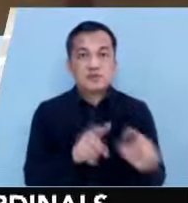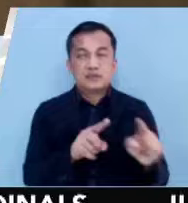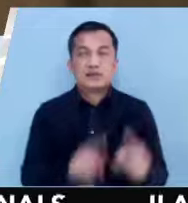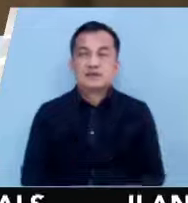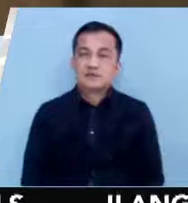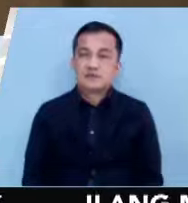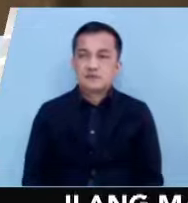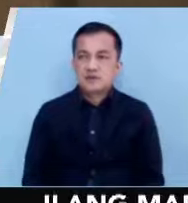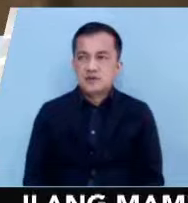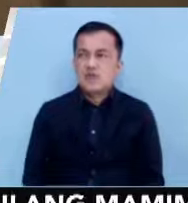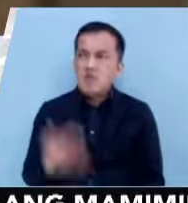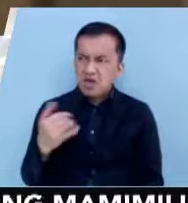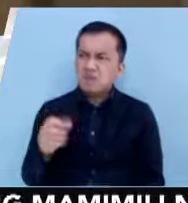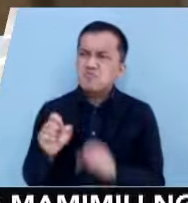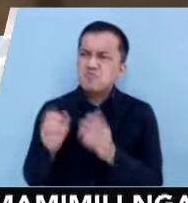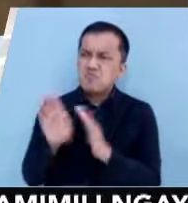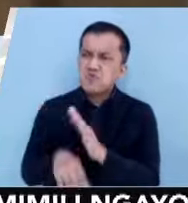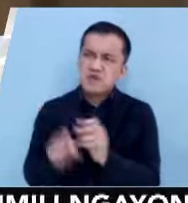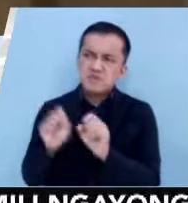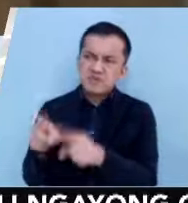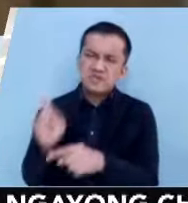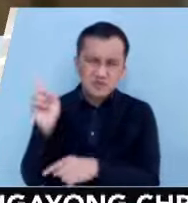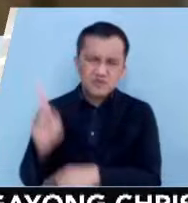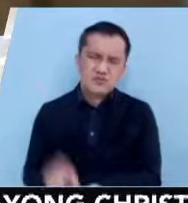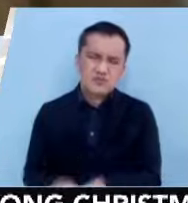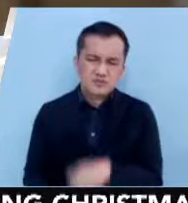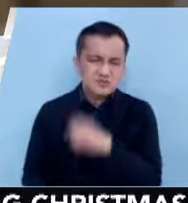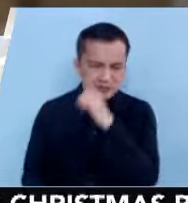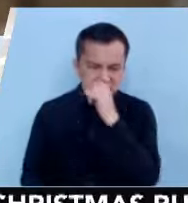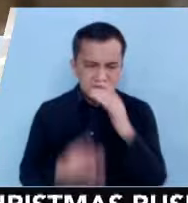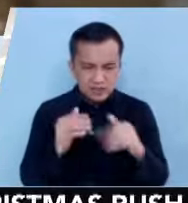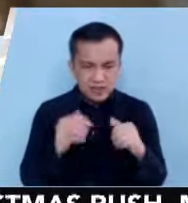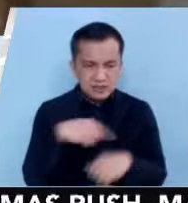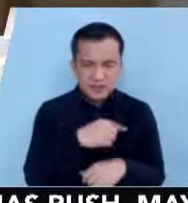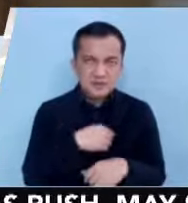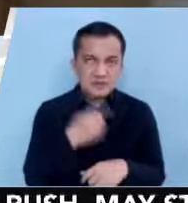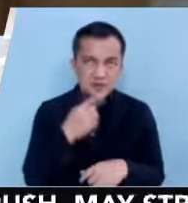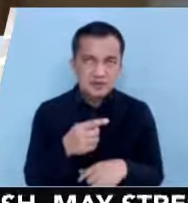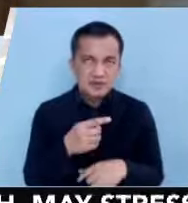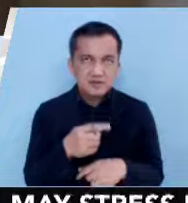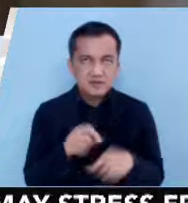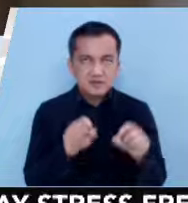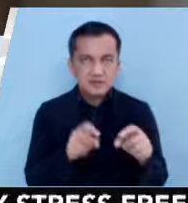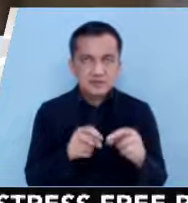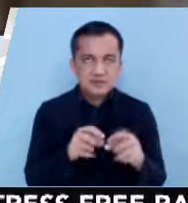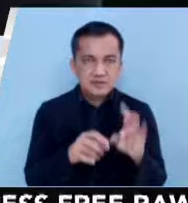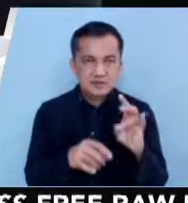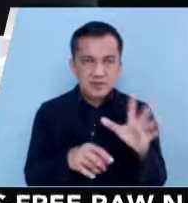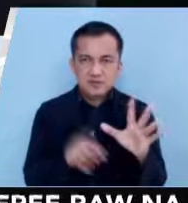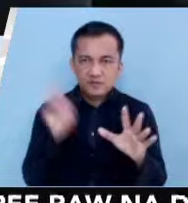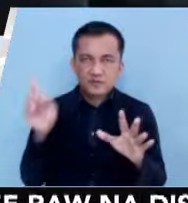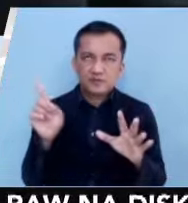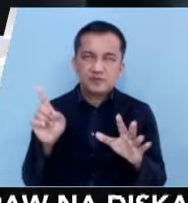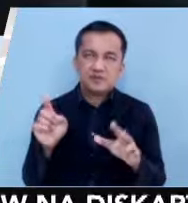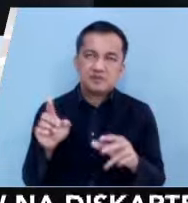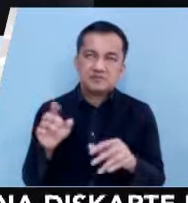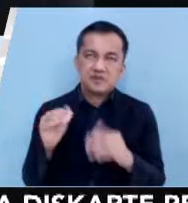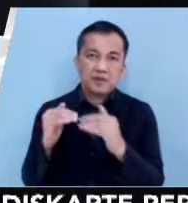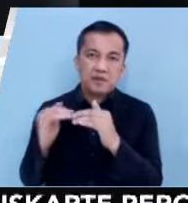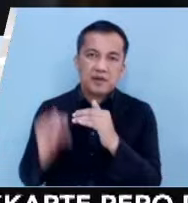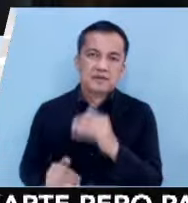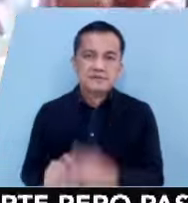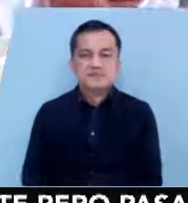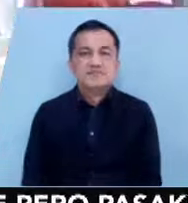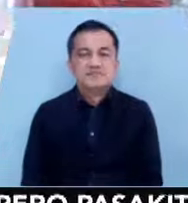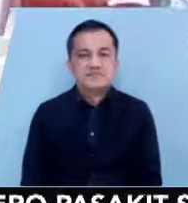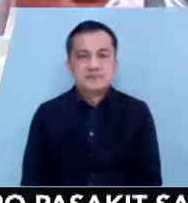eh, kaysa sa amin. May sa amin, ang bentahan namin sa 25, sa kanila 55. Para sa ilang